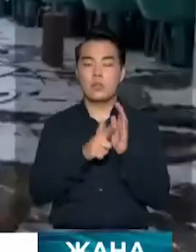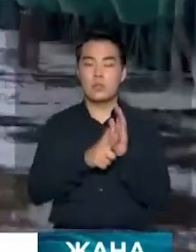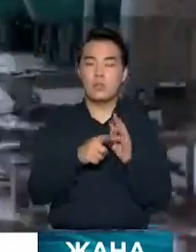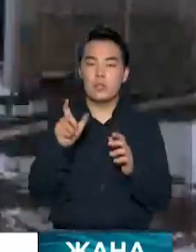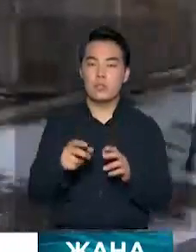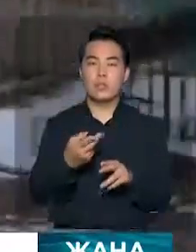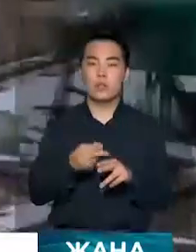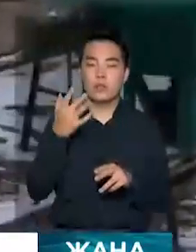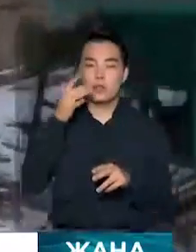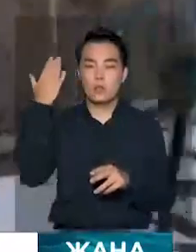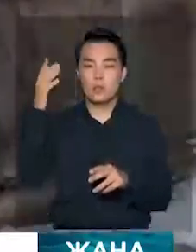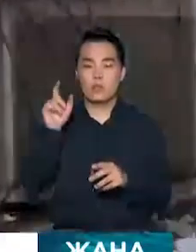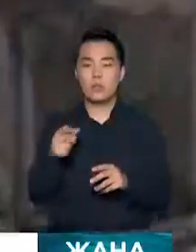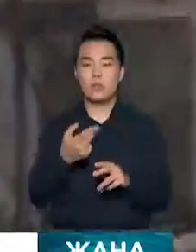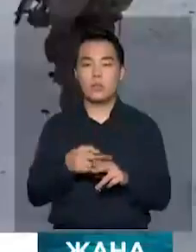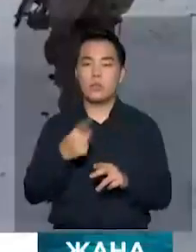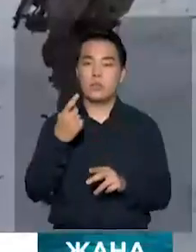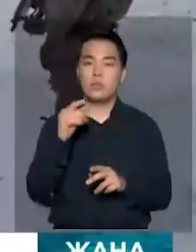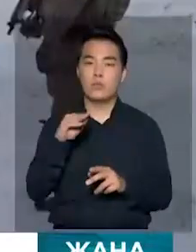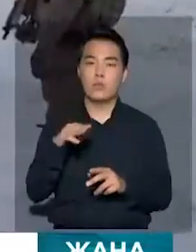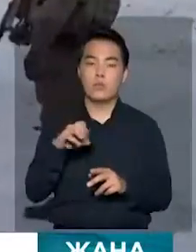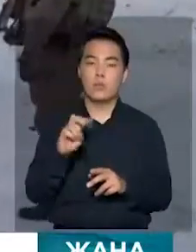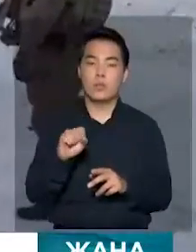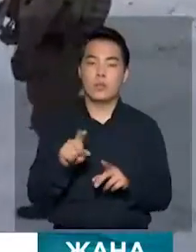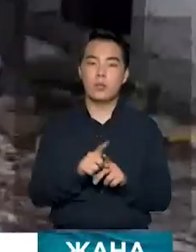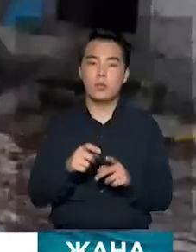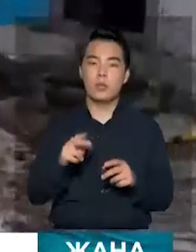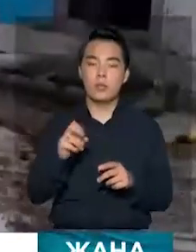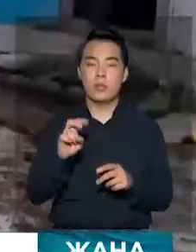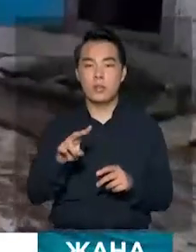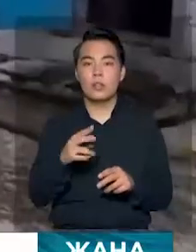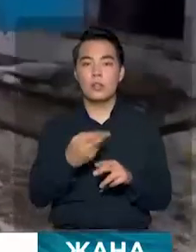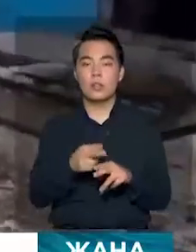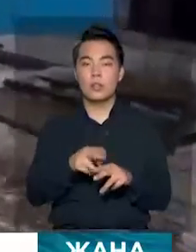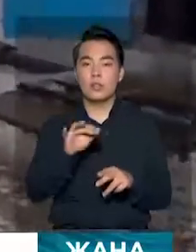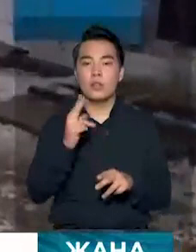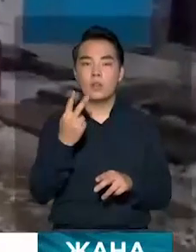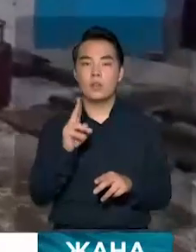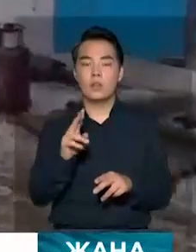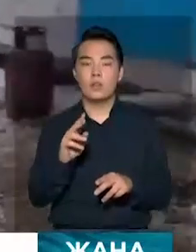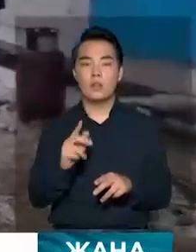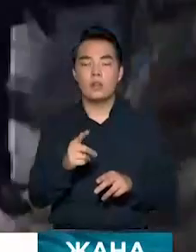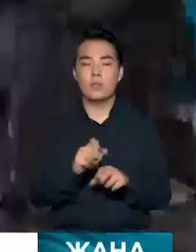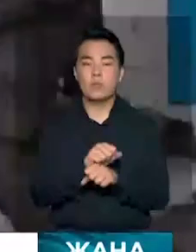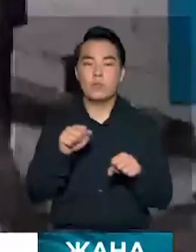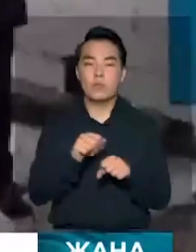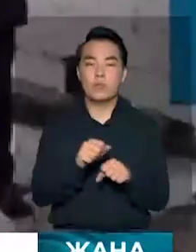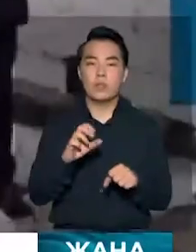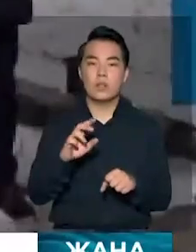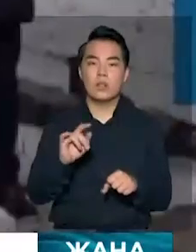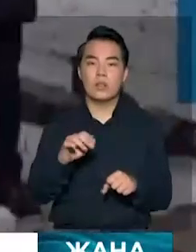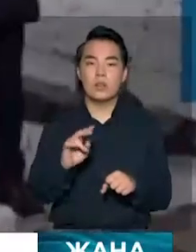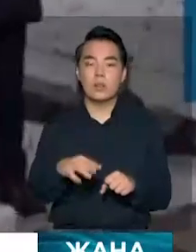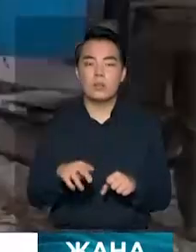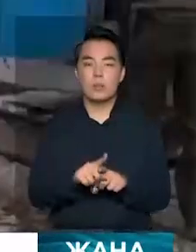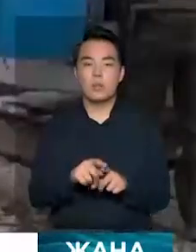іс-шараларын жүргізу кезінде құрамында 100 тонна алтын бар кен, сондай-ақ 2 килограмнан астам жарылғыш затпен сынап және өндіруге